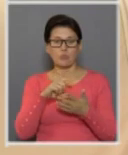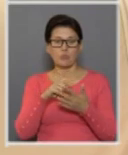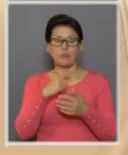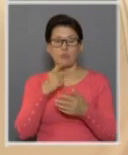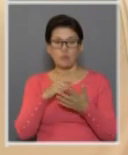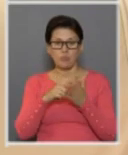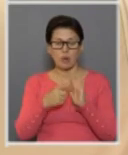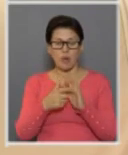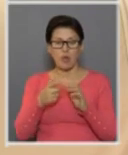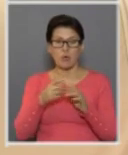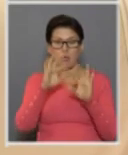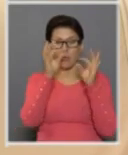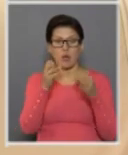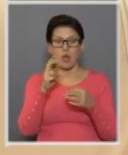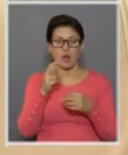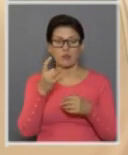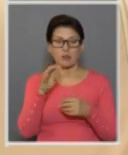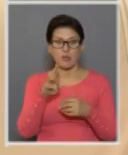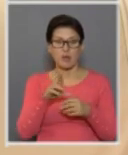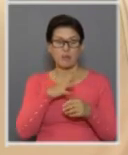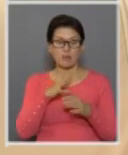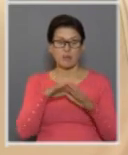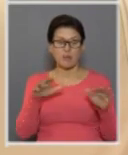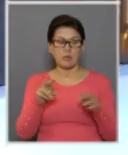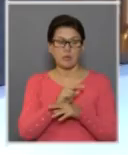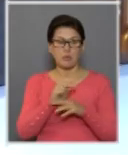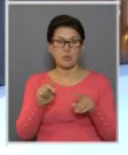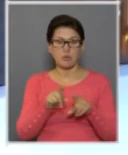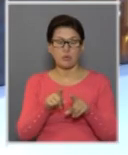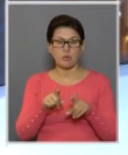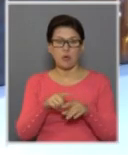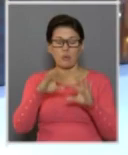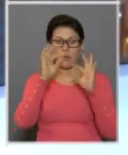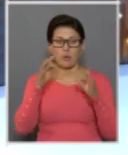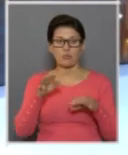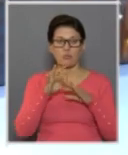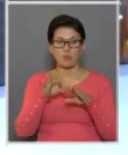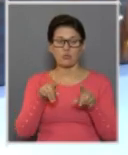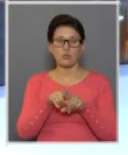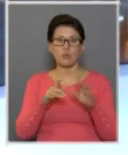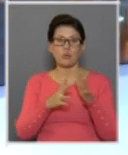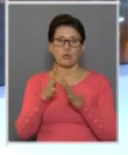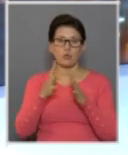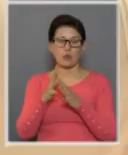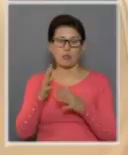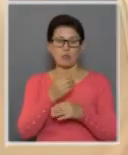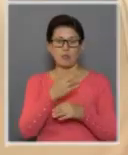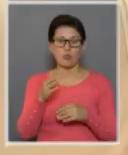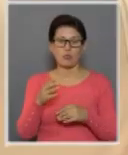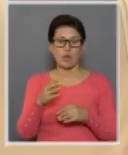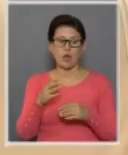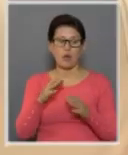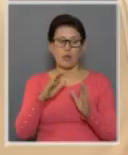өнер академиясы бар, бізде де өнерде кішкентай балдарды тәрбиелеп, өнерге жетелеп өсіретін.